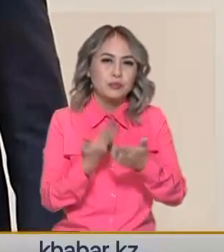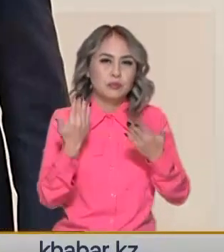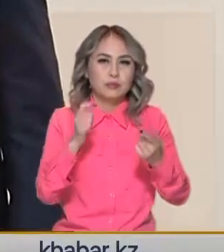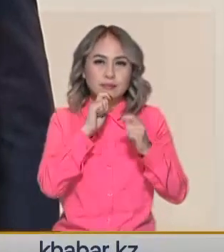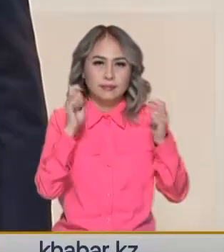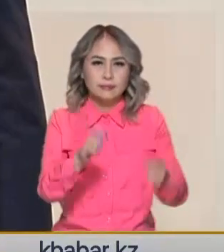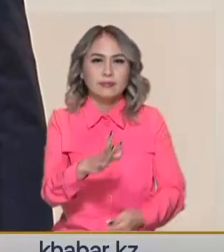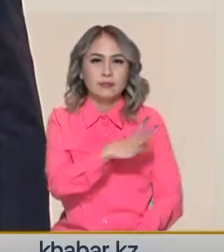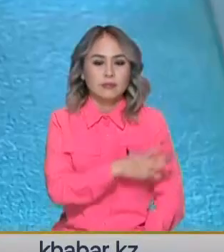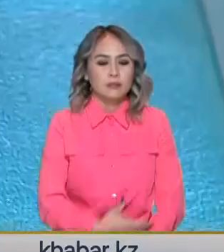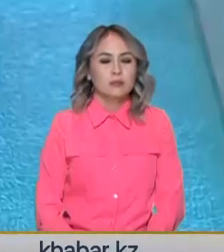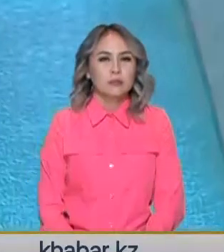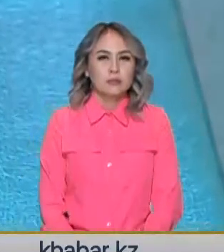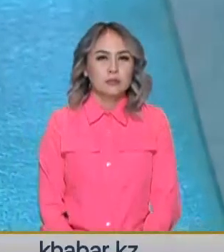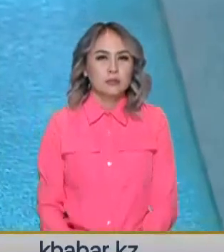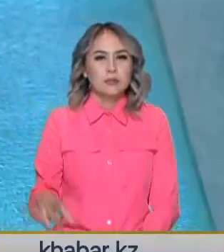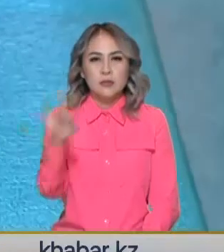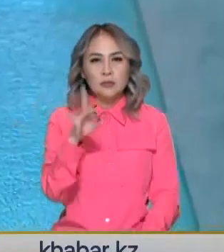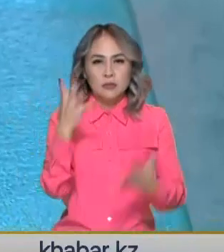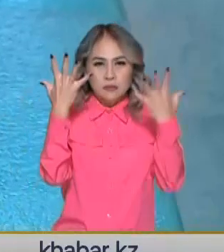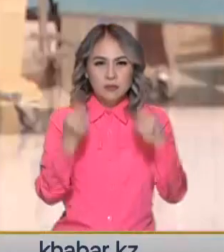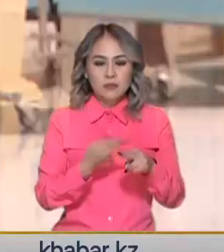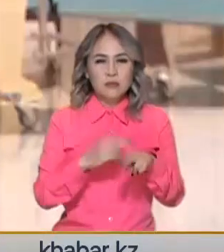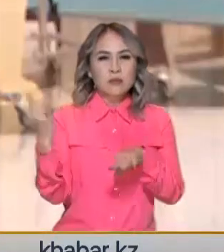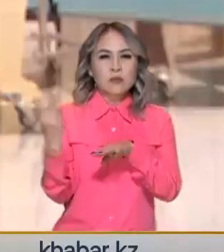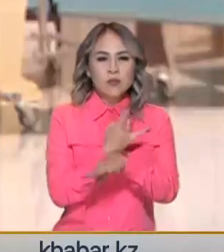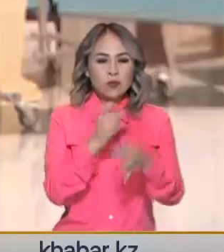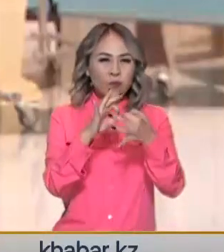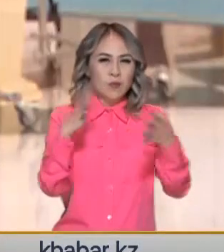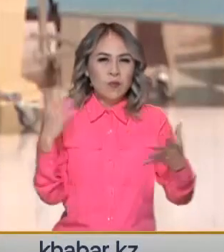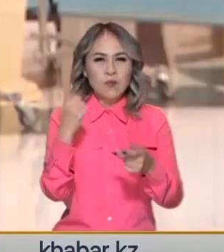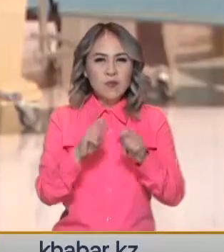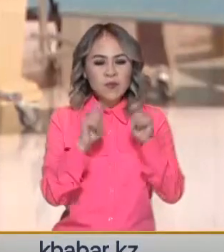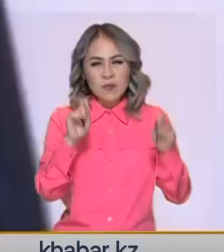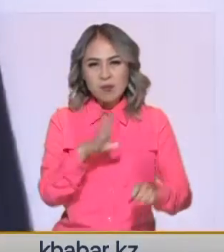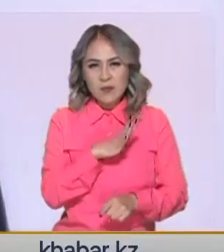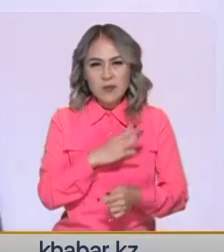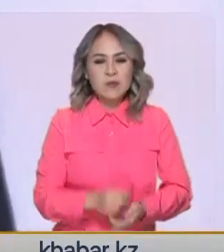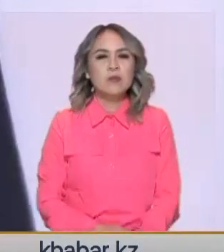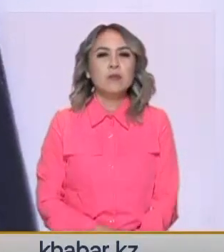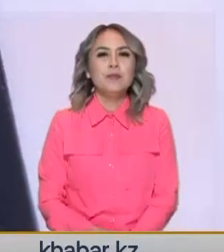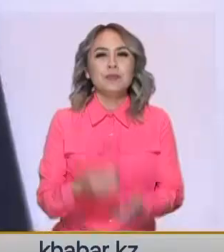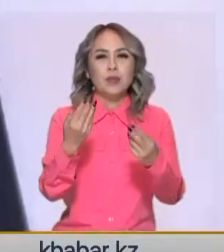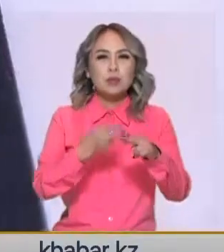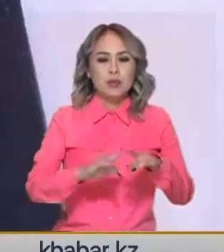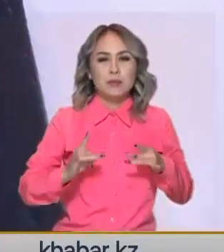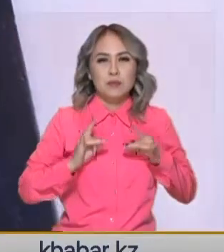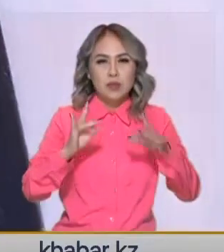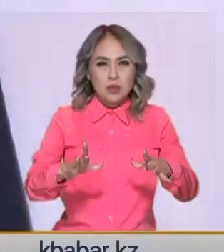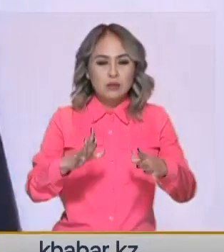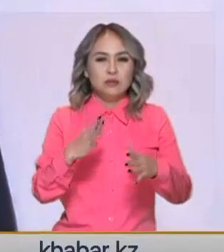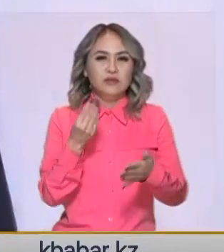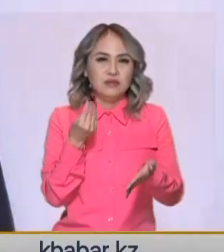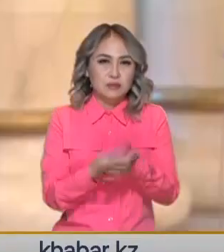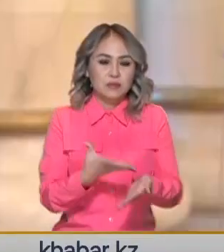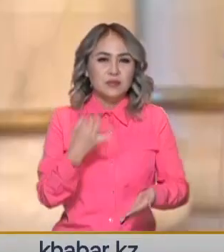сыйлықты иеленді. Республика күні алғашқы тәуелсіздігіміздің есігін қақпасын ашқан күніміз ғой шын мәнінде. Бұдан асқан мереке, бұдан асқан